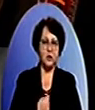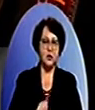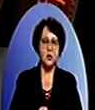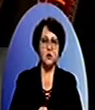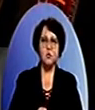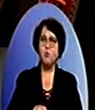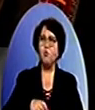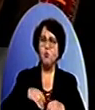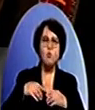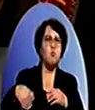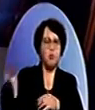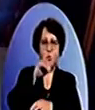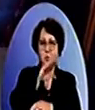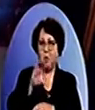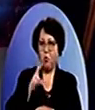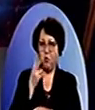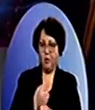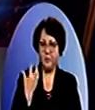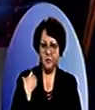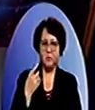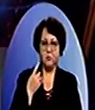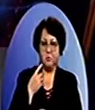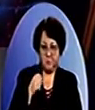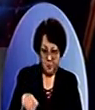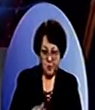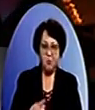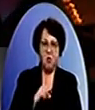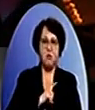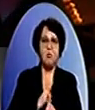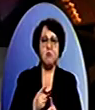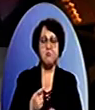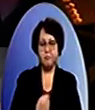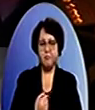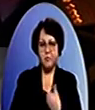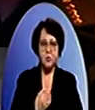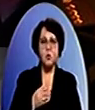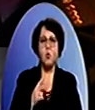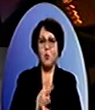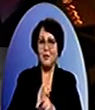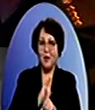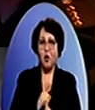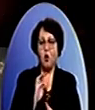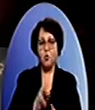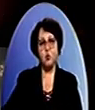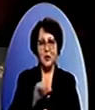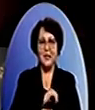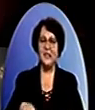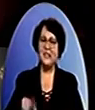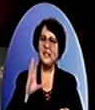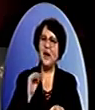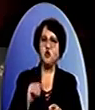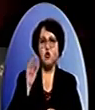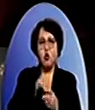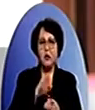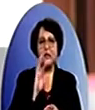шатны байгууллага үүрэг хүлээж эрхээж эдлэх юм байна. Хуулийг хэрэгжүүлэхэд орон нутаг болоод иргэд хэрхэн оролцох талаар дараах тайлбарыг өгч